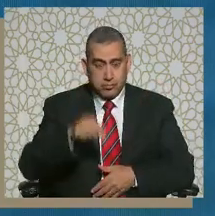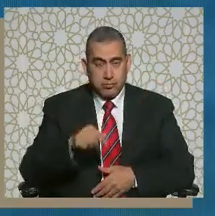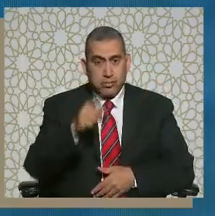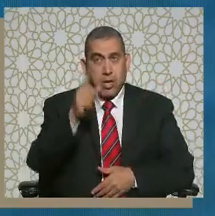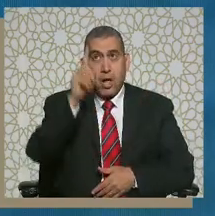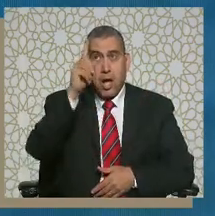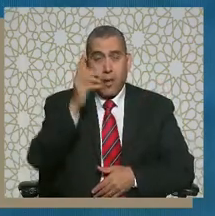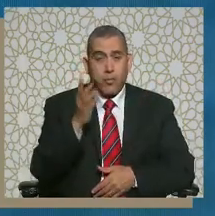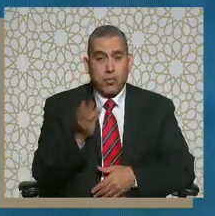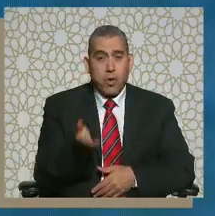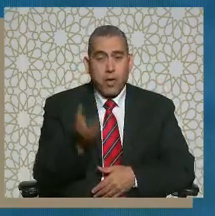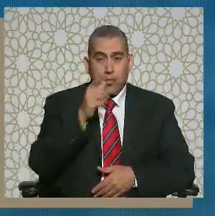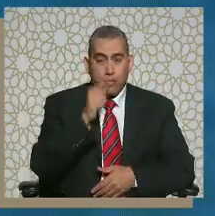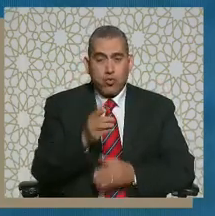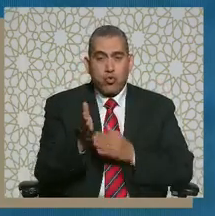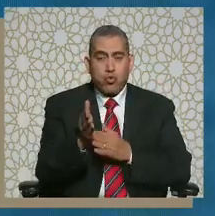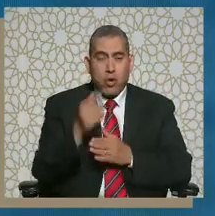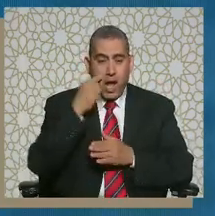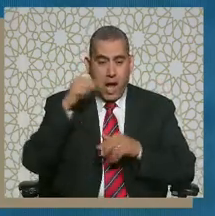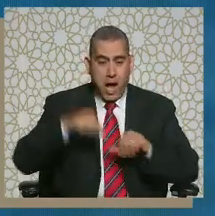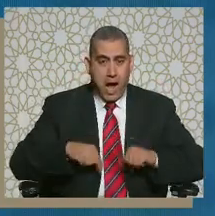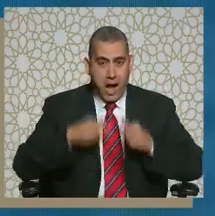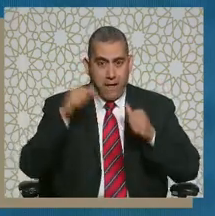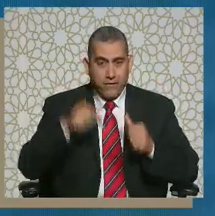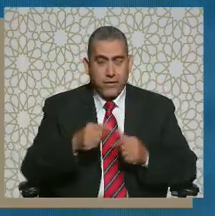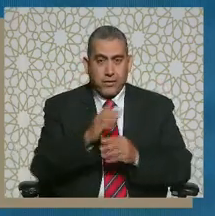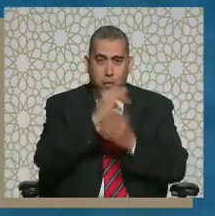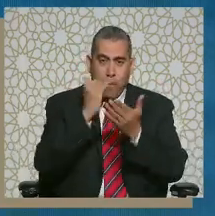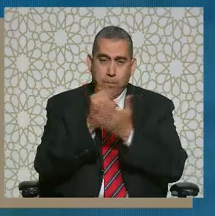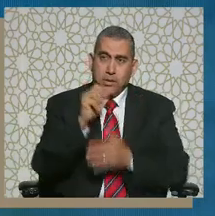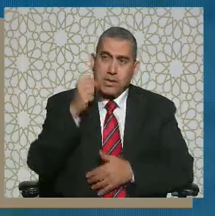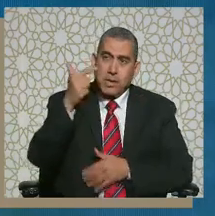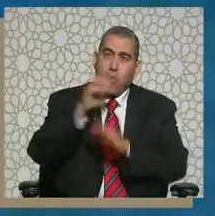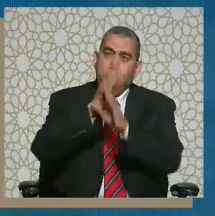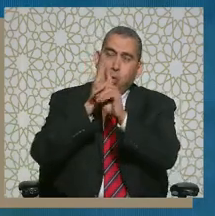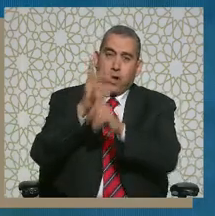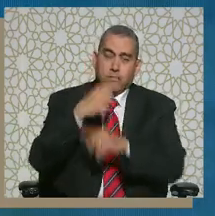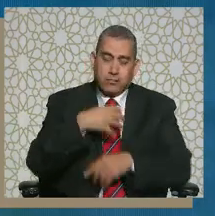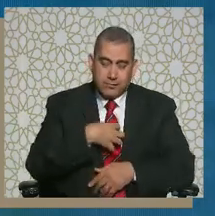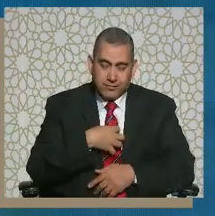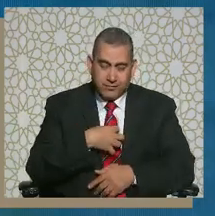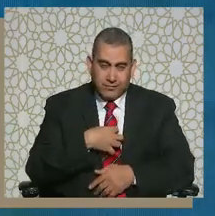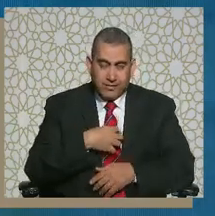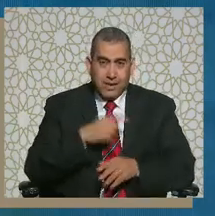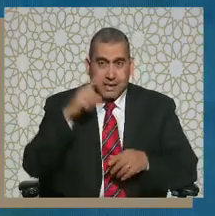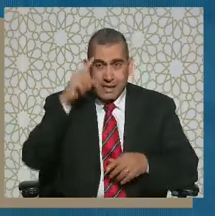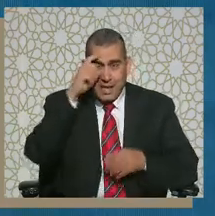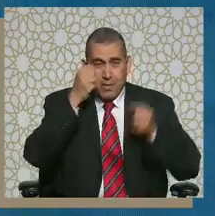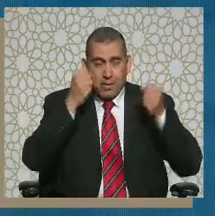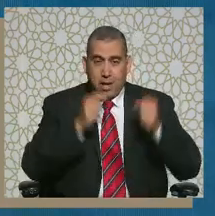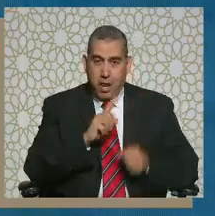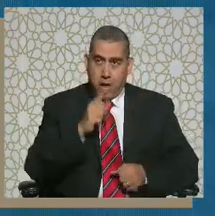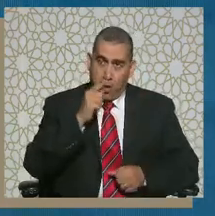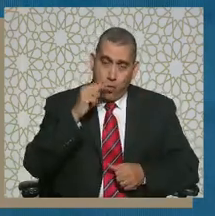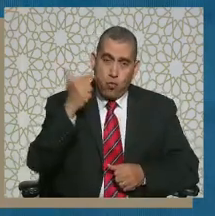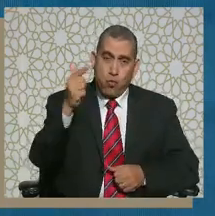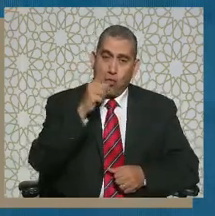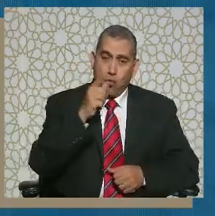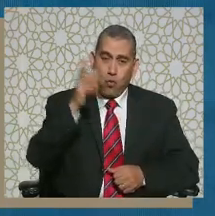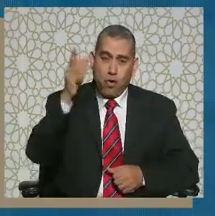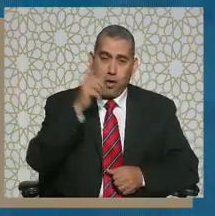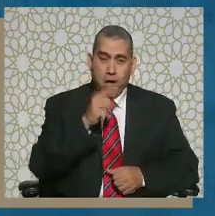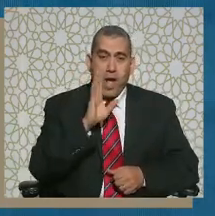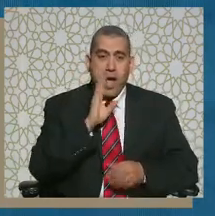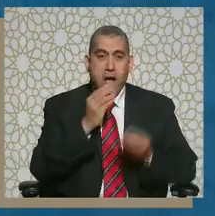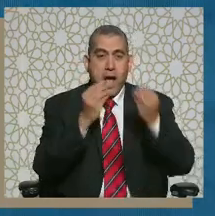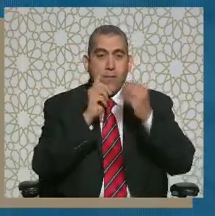ربنا جعل سنن في الحياه عشان تتوكل عليه ولا تياس ولا تعجز ولذلك حضره النبي بيعلمنا